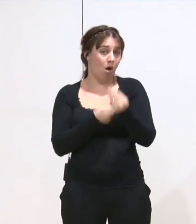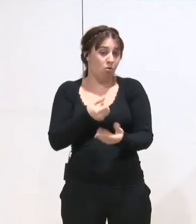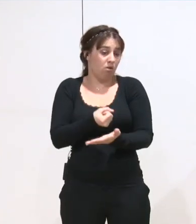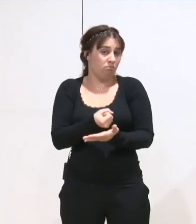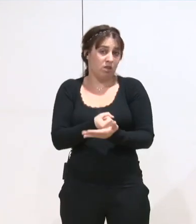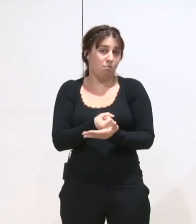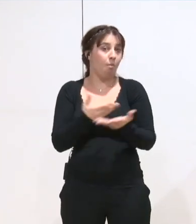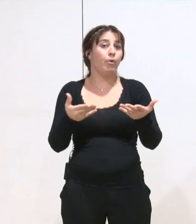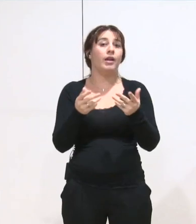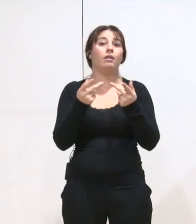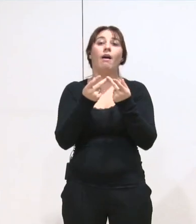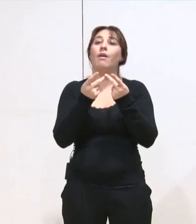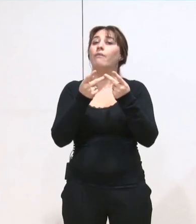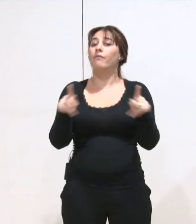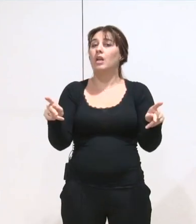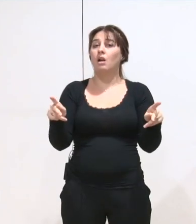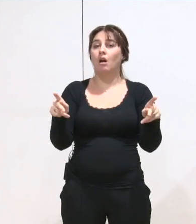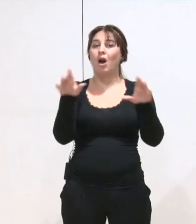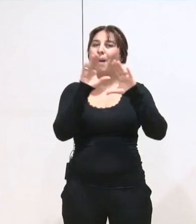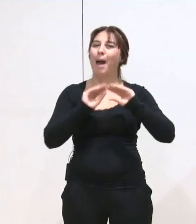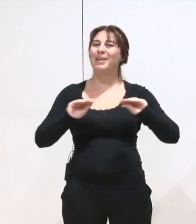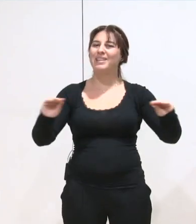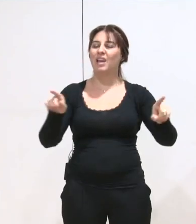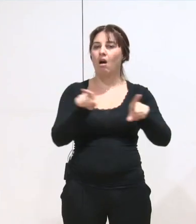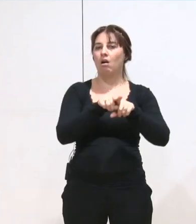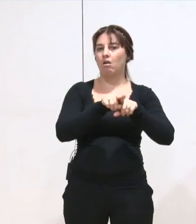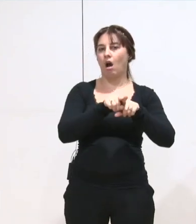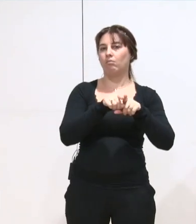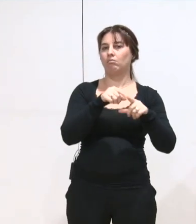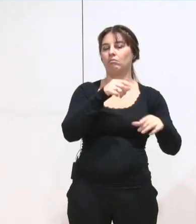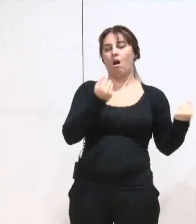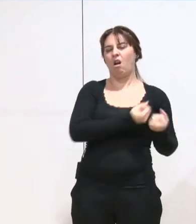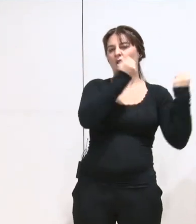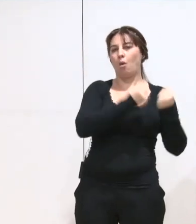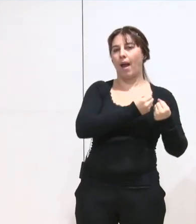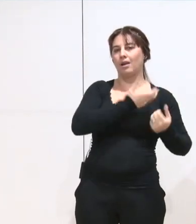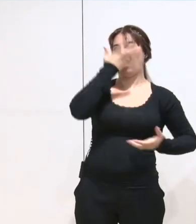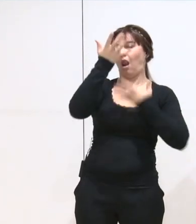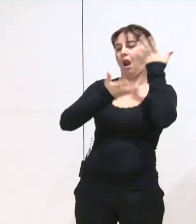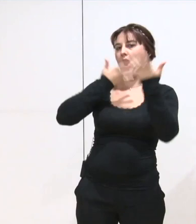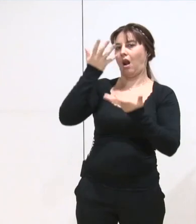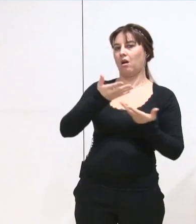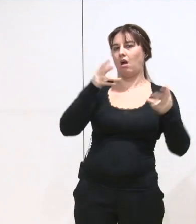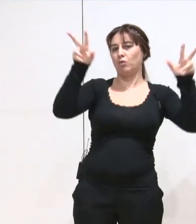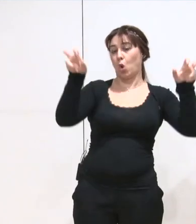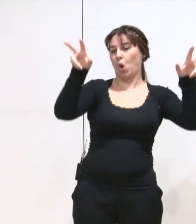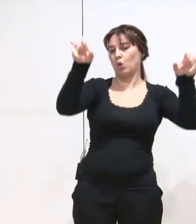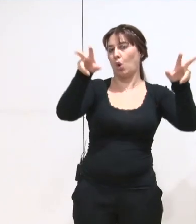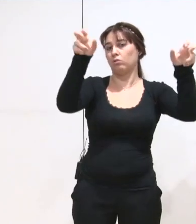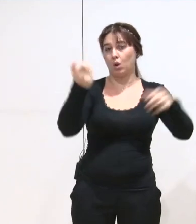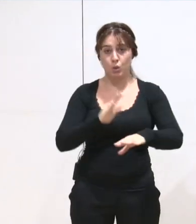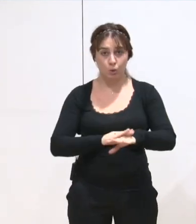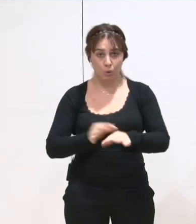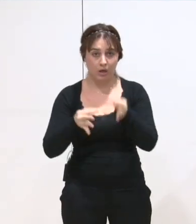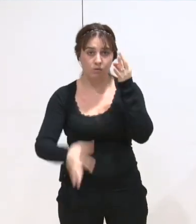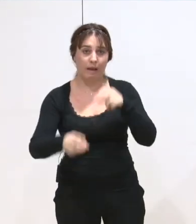qu'un slogan de campagne de plus, un slogan vide de sens, ou en tout cas s'appliquant à autre chose. Il est encore